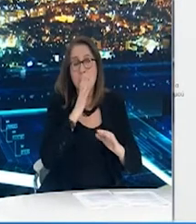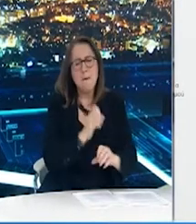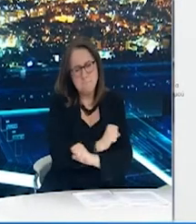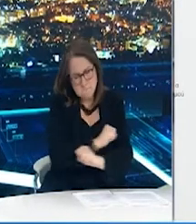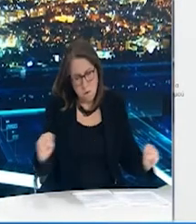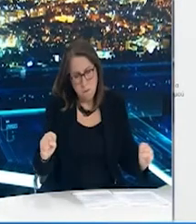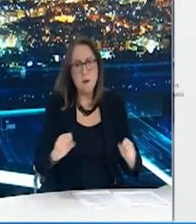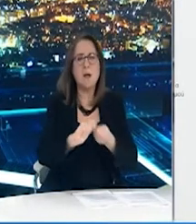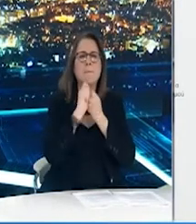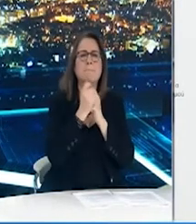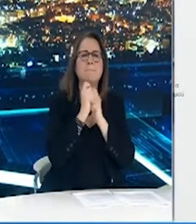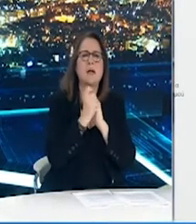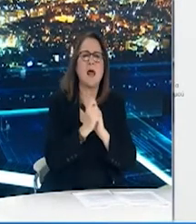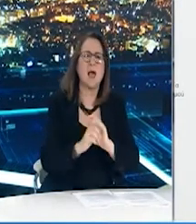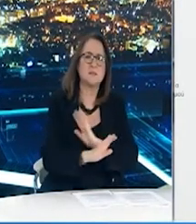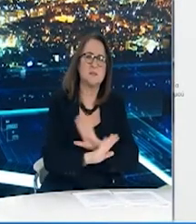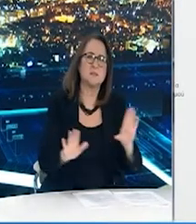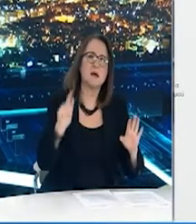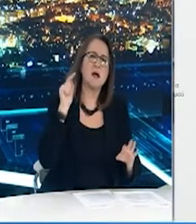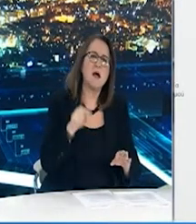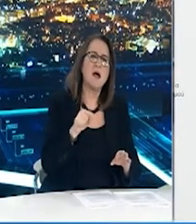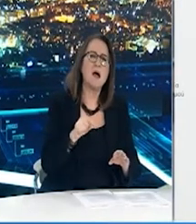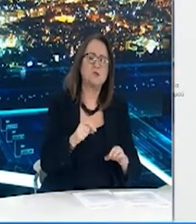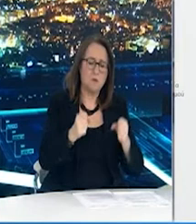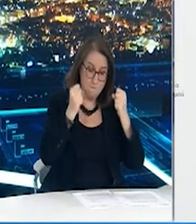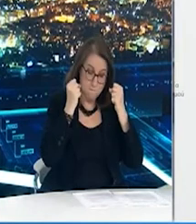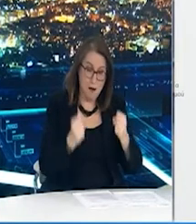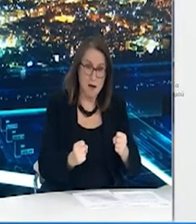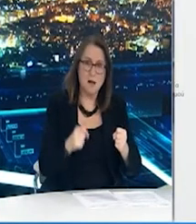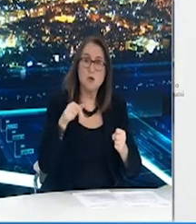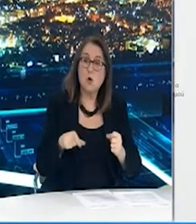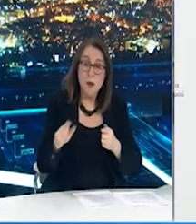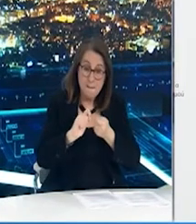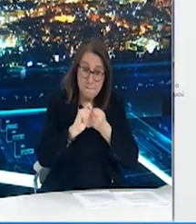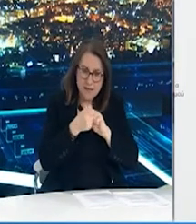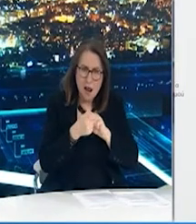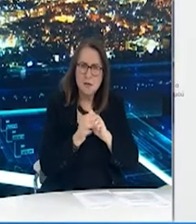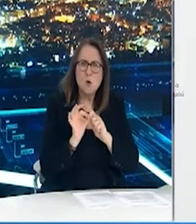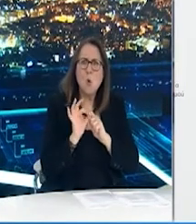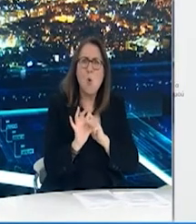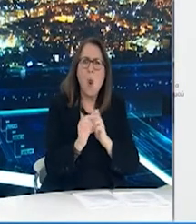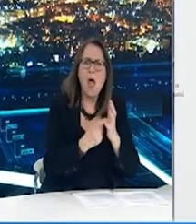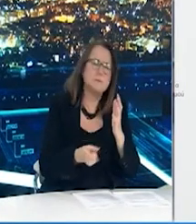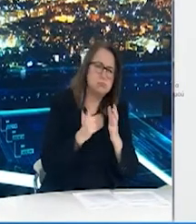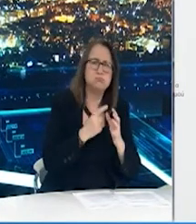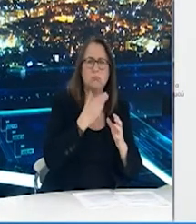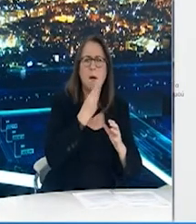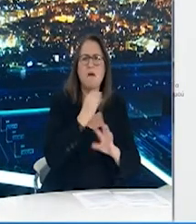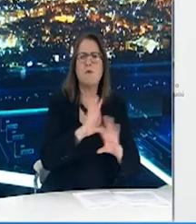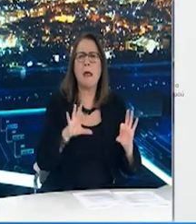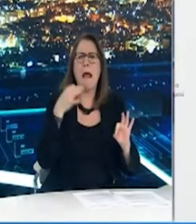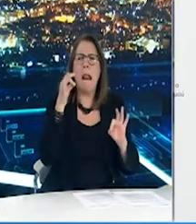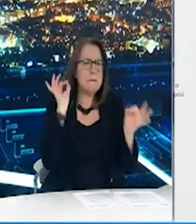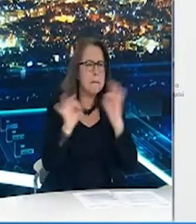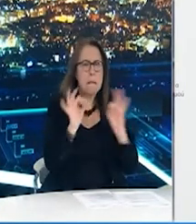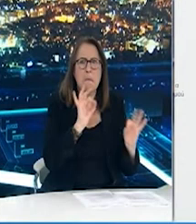επιταχύνουν τη μετάδοση του ιού, επιβαρύνοντας την επιδημιολογική εικόνα της χώρας από άκρη σε άκρη. Για να αναστραφεί η κατάσταση αυτή, είναι αναγκαίο να είμαστε